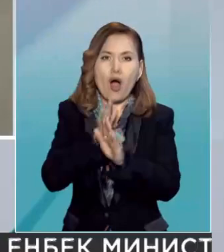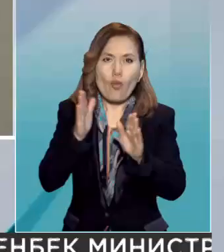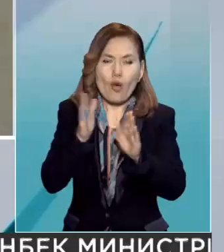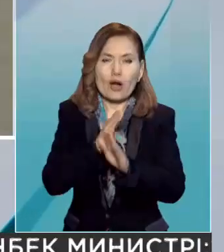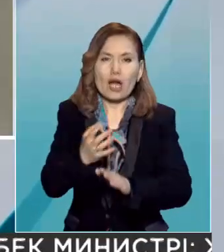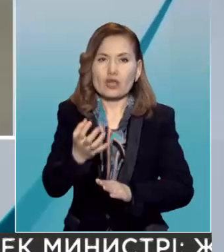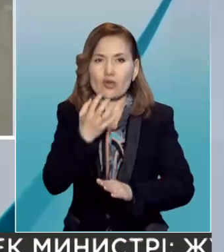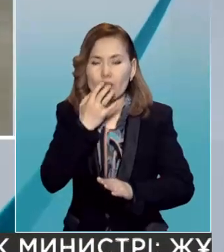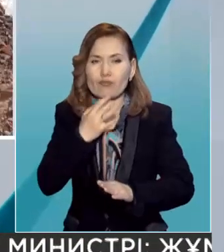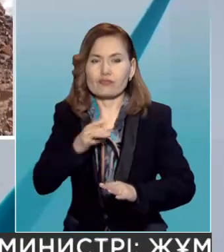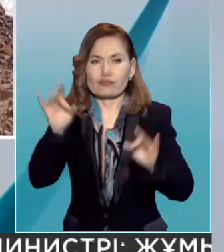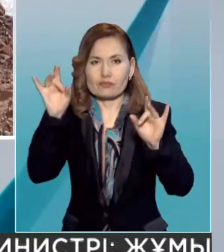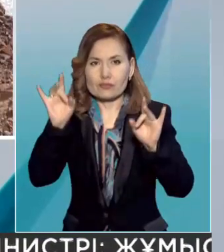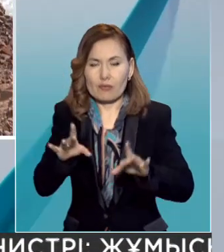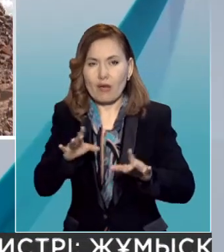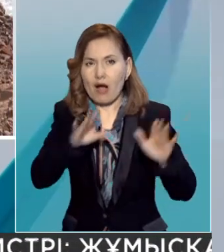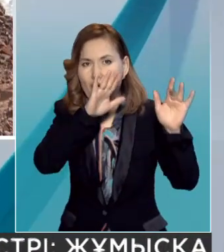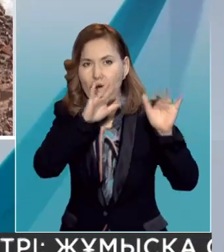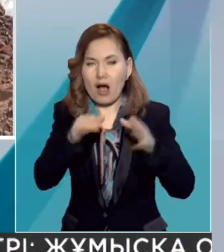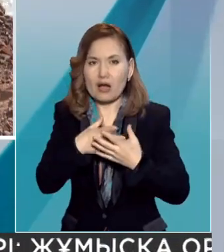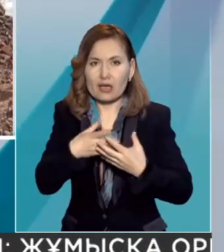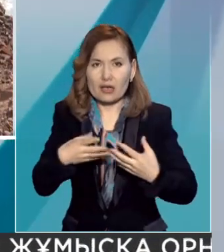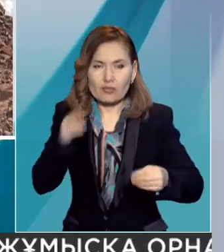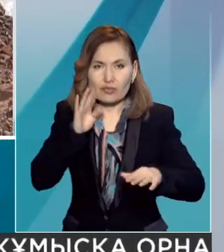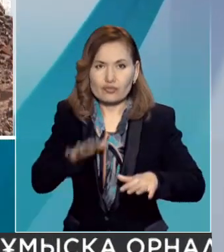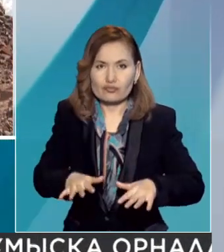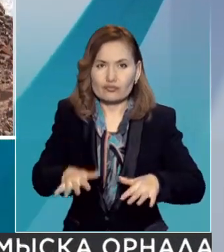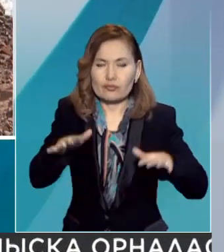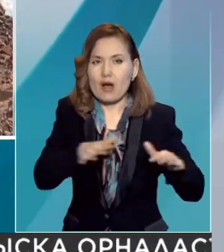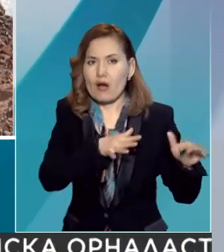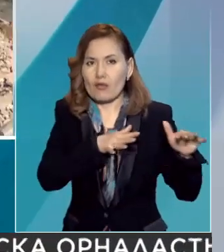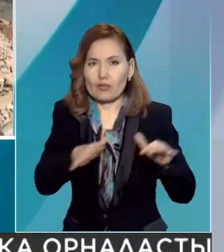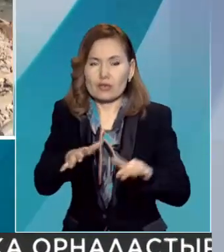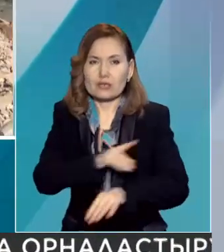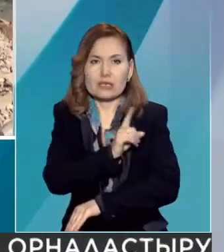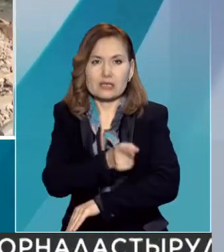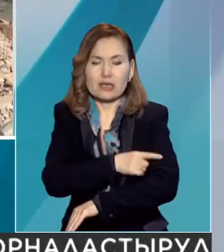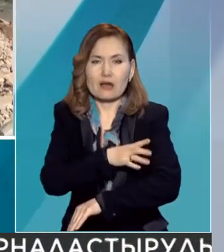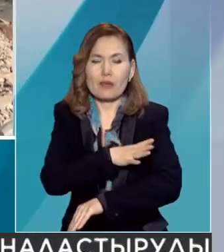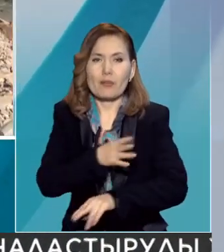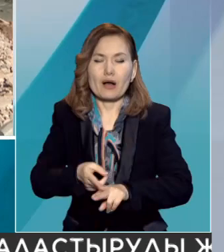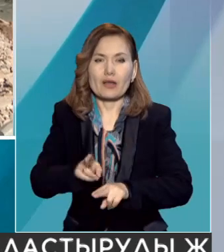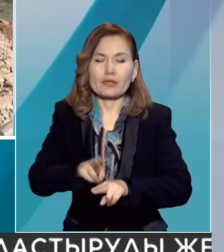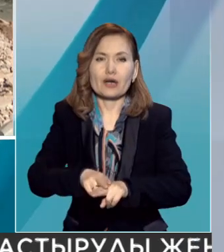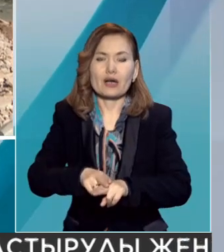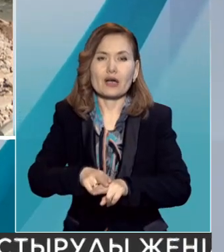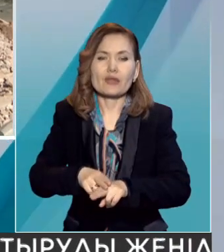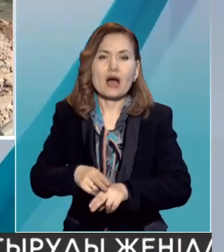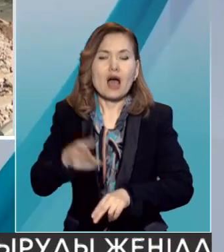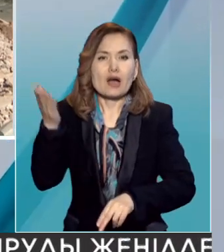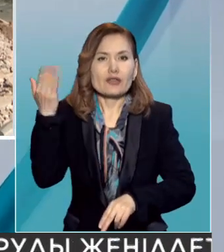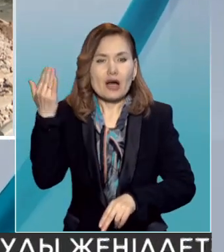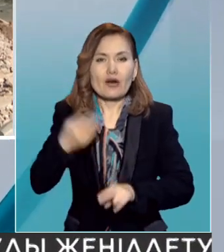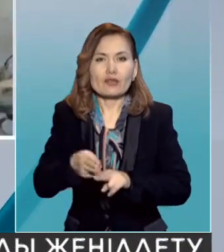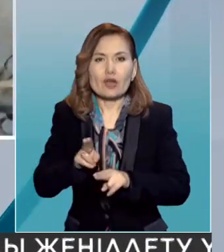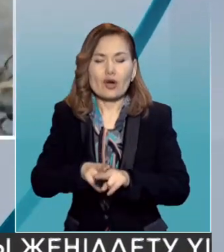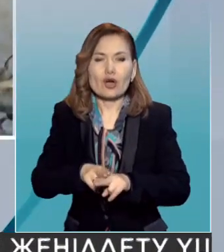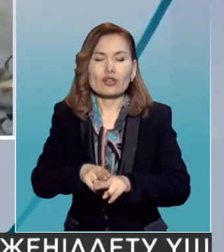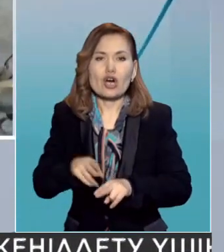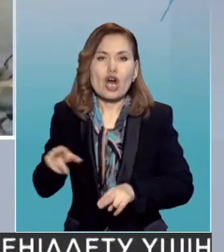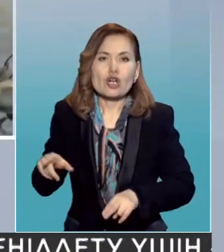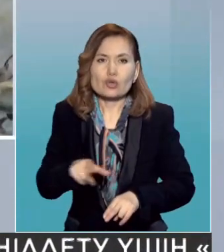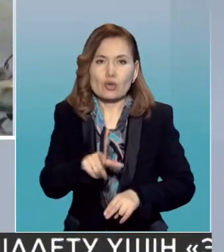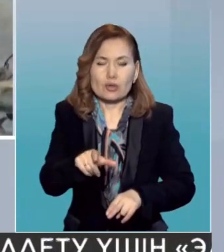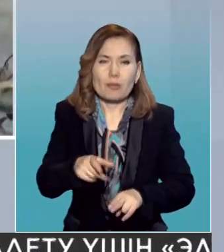суы мол келген. Сондай-ақ бұрындары даладан келген су қала сыртындағы арықтар менен Бұқпа өзеніне құятын.